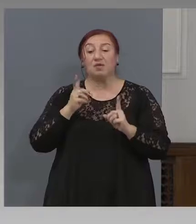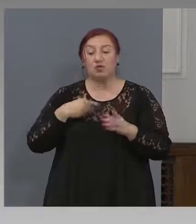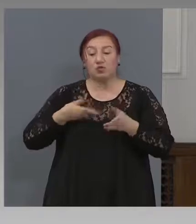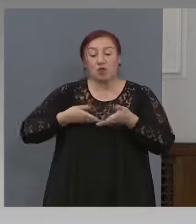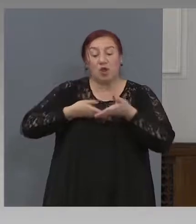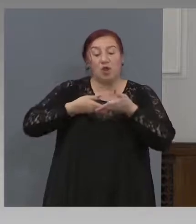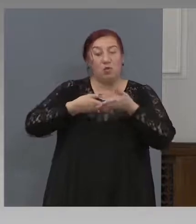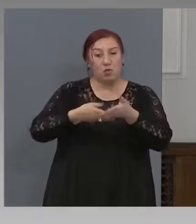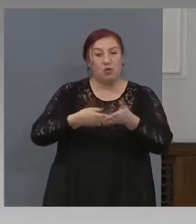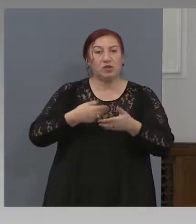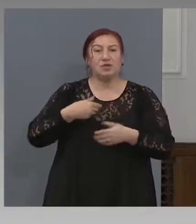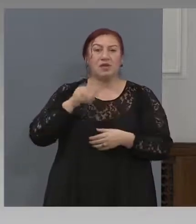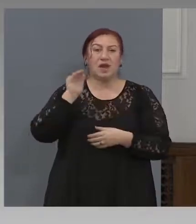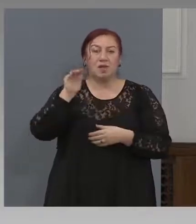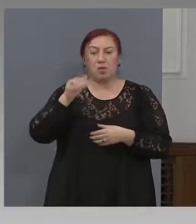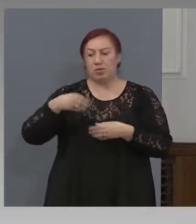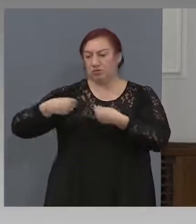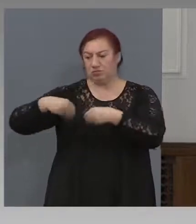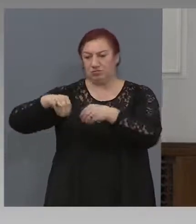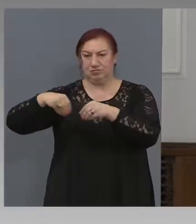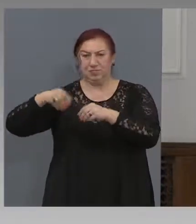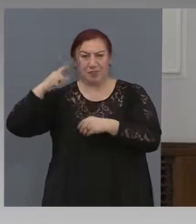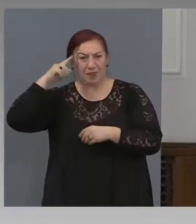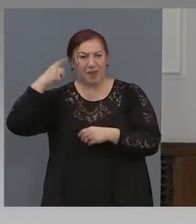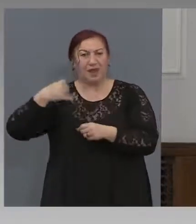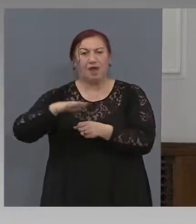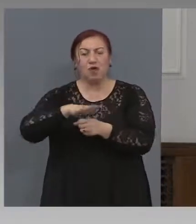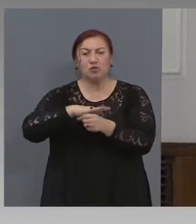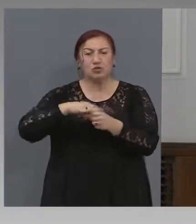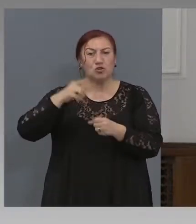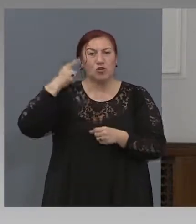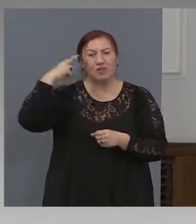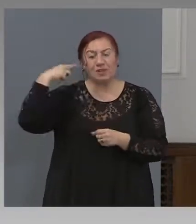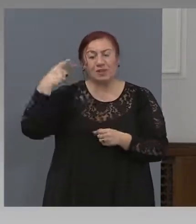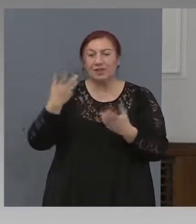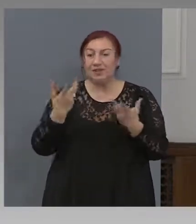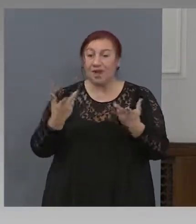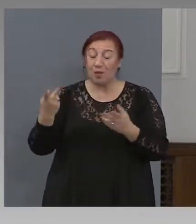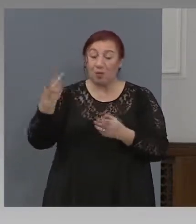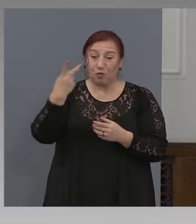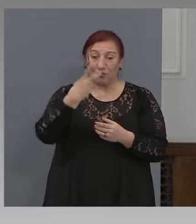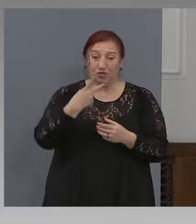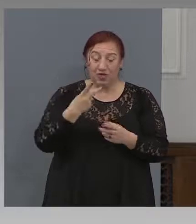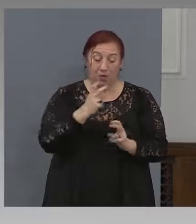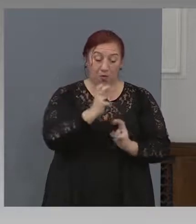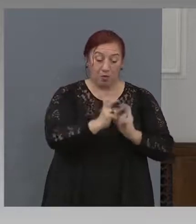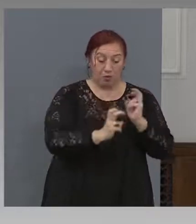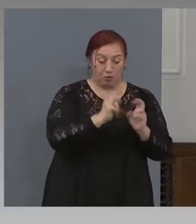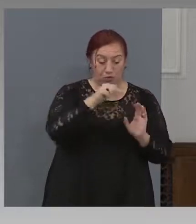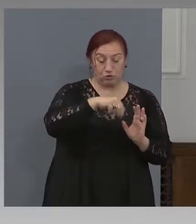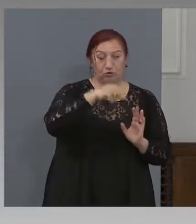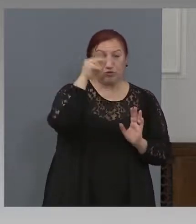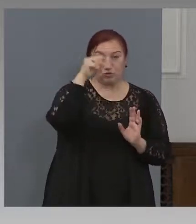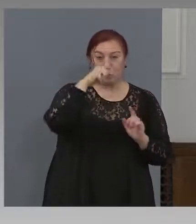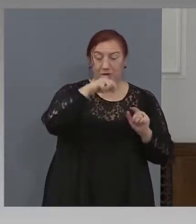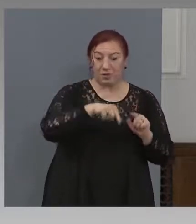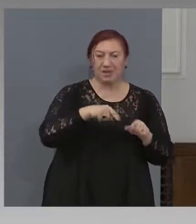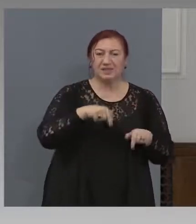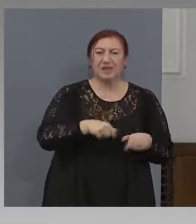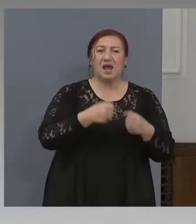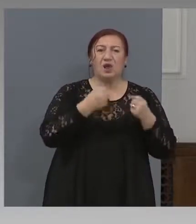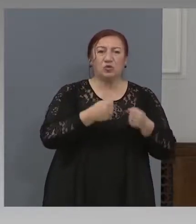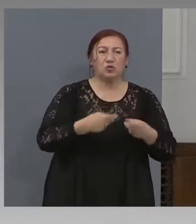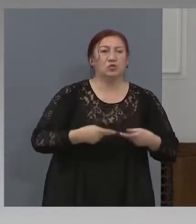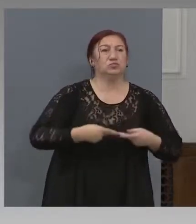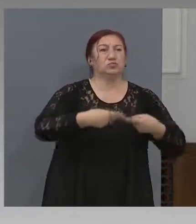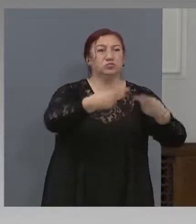бъдем по-бързи в реализацията на идеята. Основната идея, пак казваме, производството, което в България сега трудно може да бъде